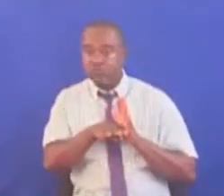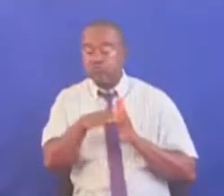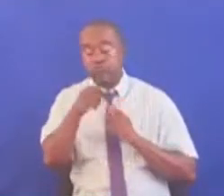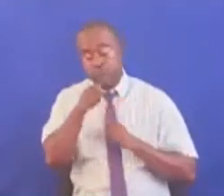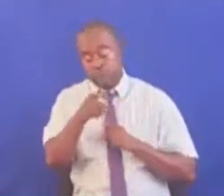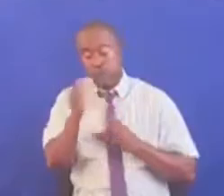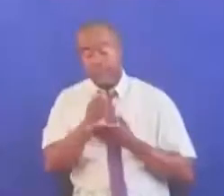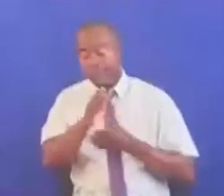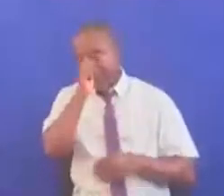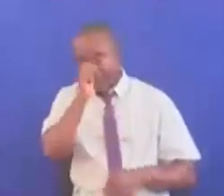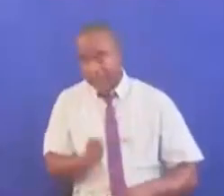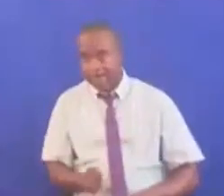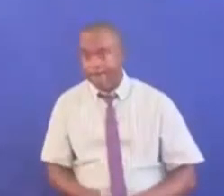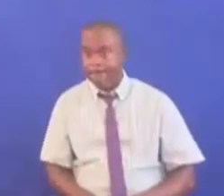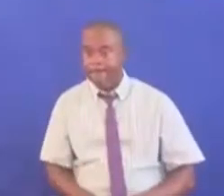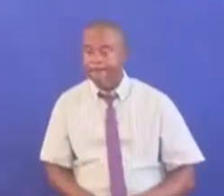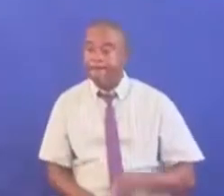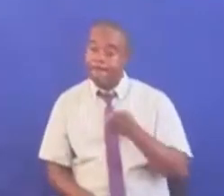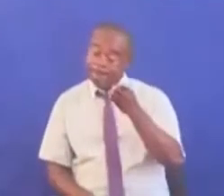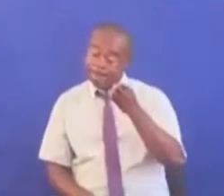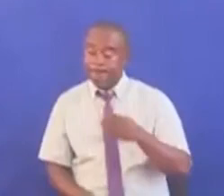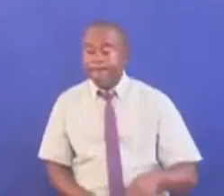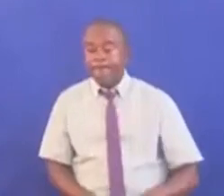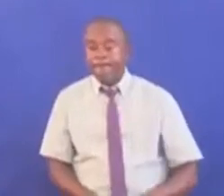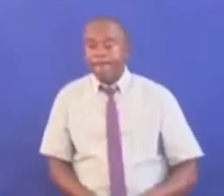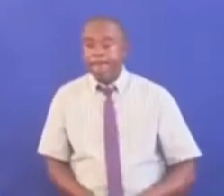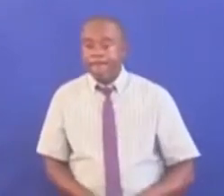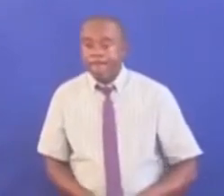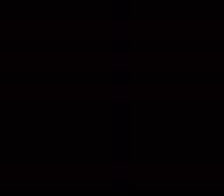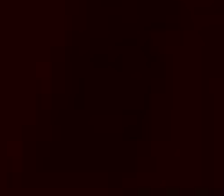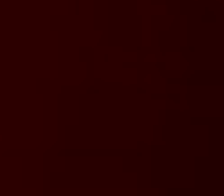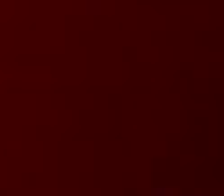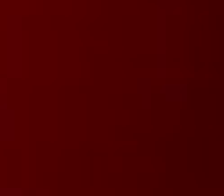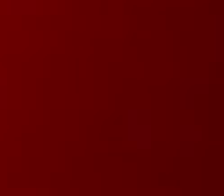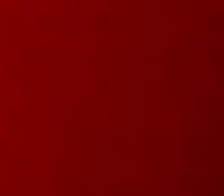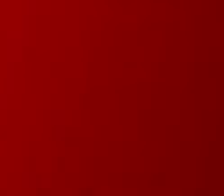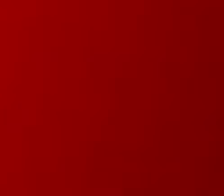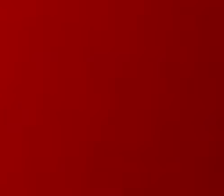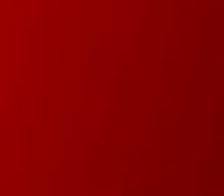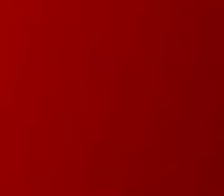kinidhamu. Kutoka Dar es Salaam, Tanzania, Asia Gamba, Mwanzo TV.